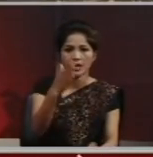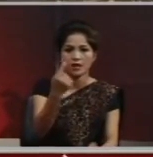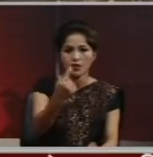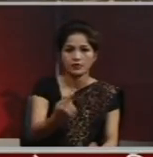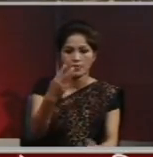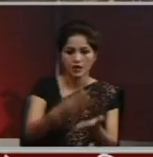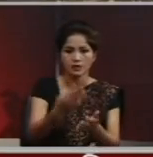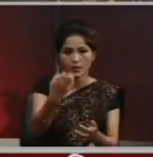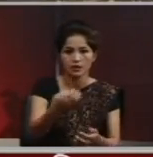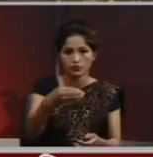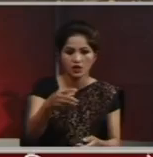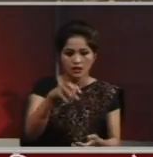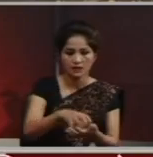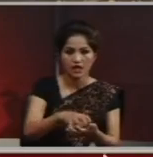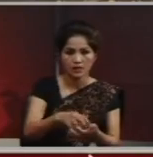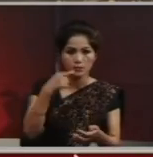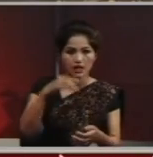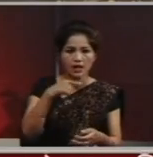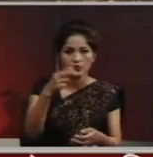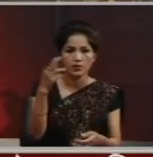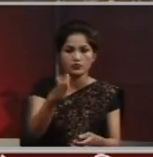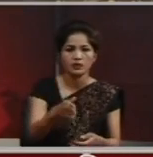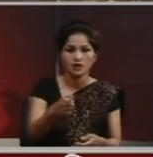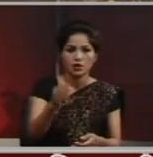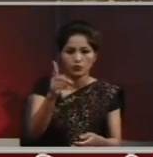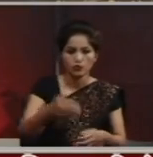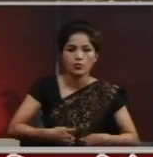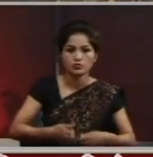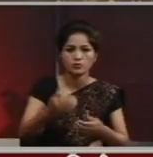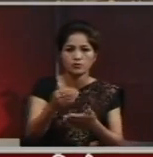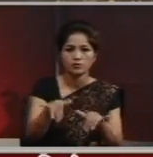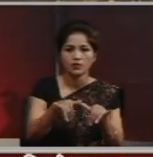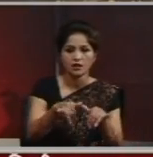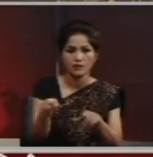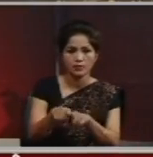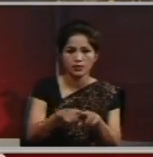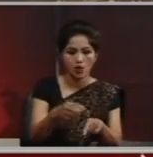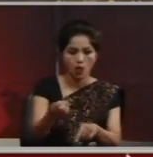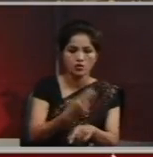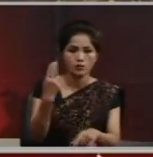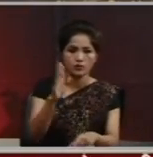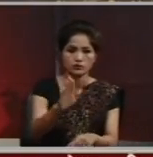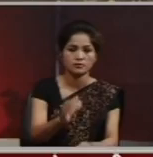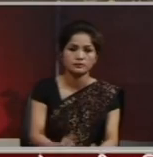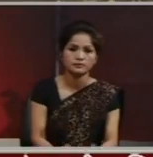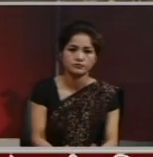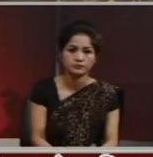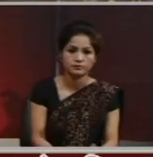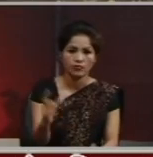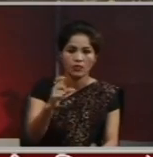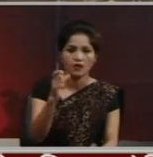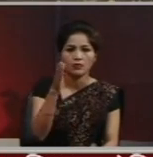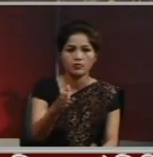मात्रै बाँकी रहँदा स्थान तयार नभएकाले तिलकोत्सवको तयारीमा पनि असर परेको छ।